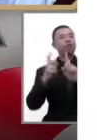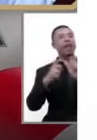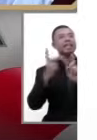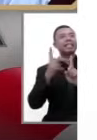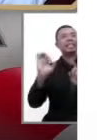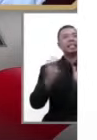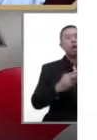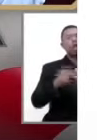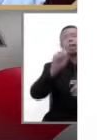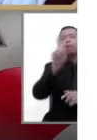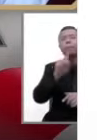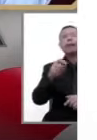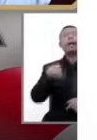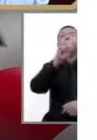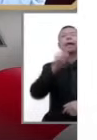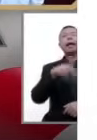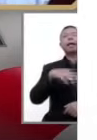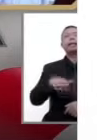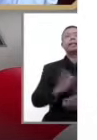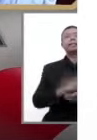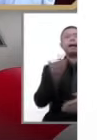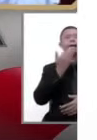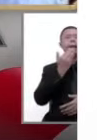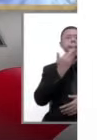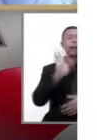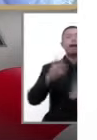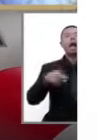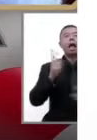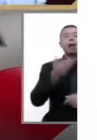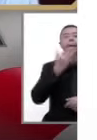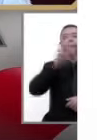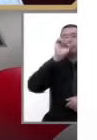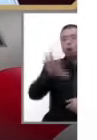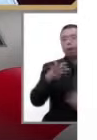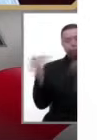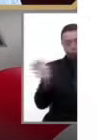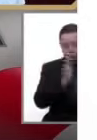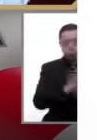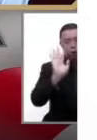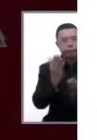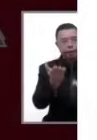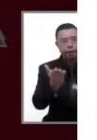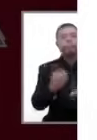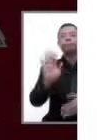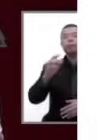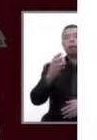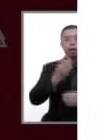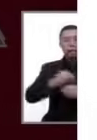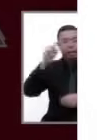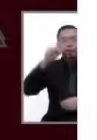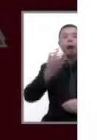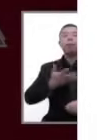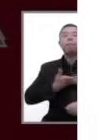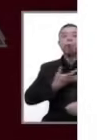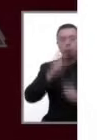hal-hal yang seperti tadi disampaikan ya ngambil donat dan seterusnya ya dan tampaknya itu mungkin yang paling